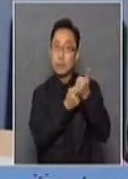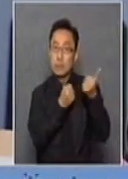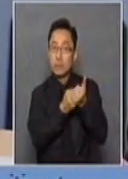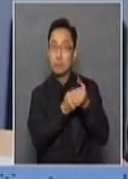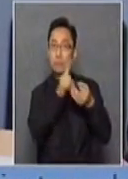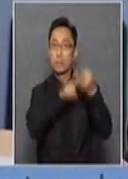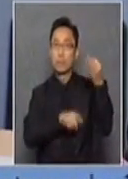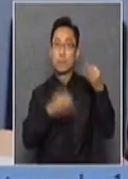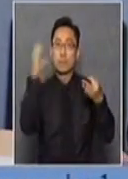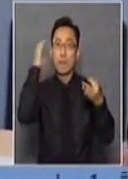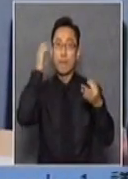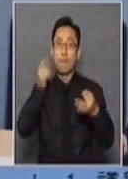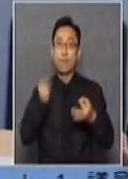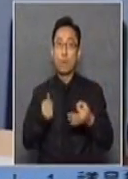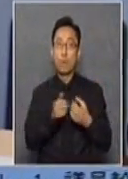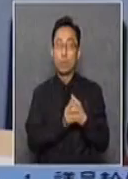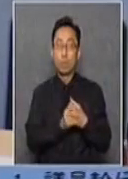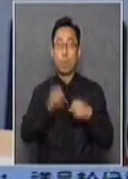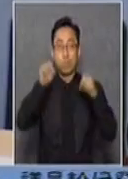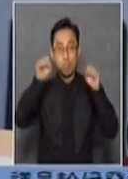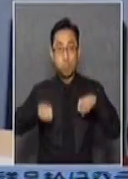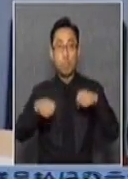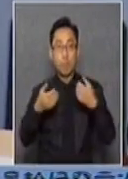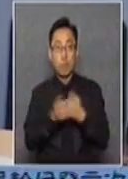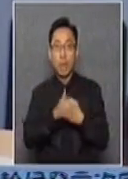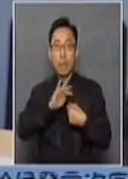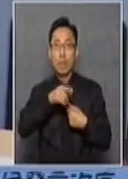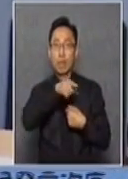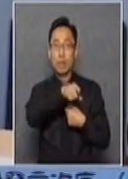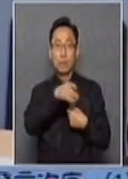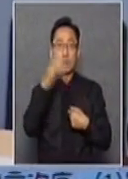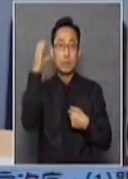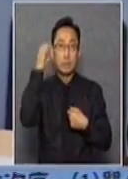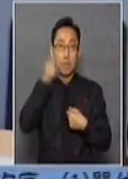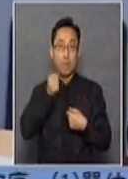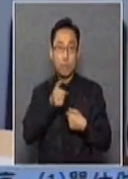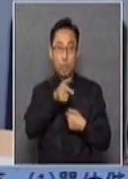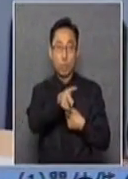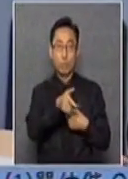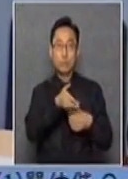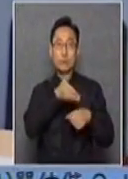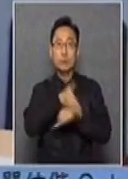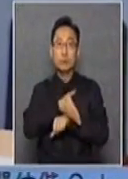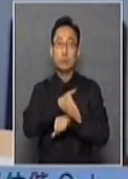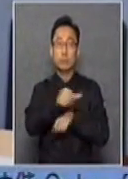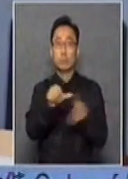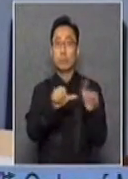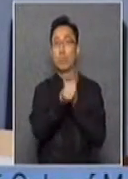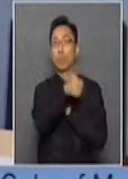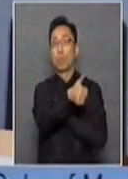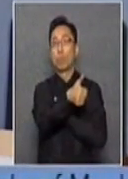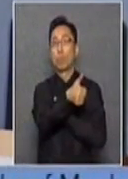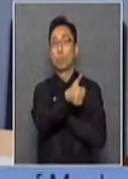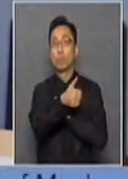的，只不過陳茂波呢就做得最遲，但他說得最好，不過很可惜，